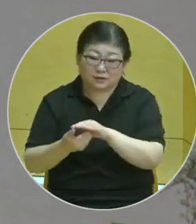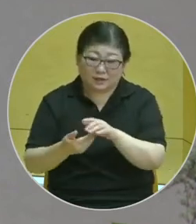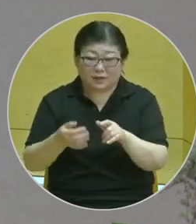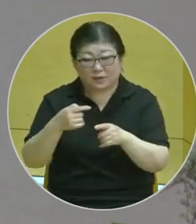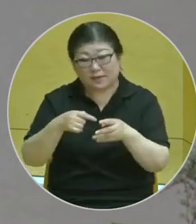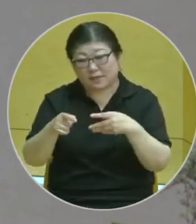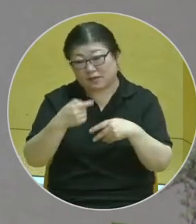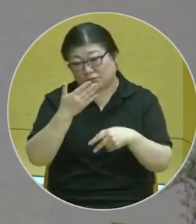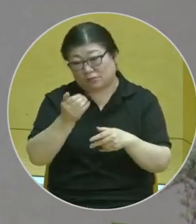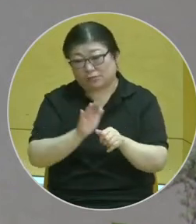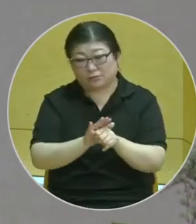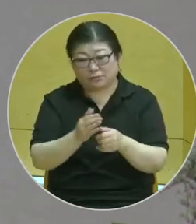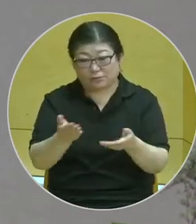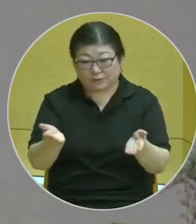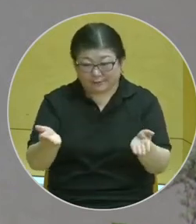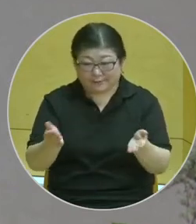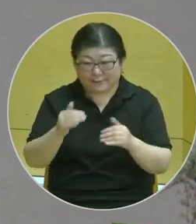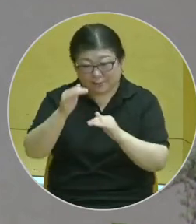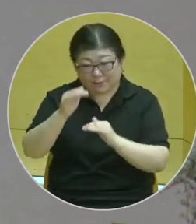도와주셨어요